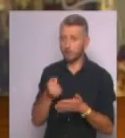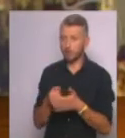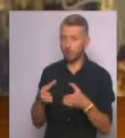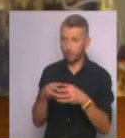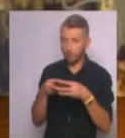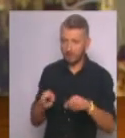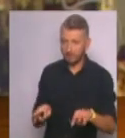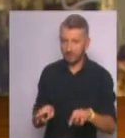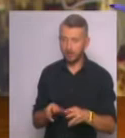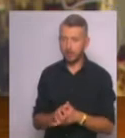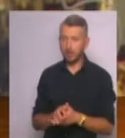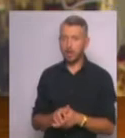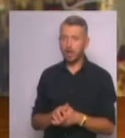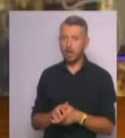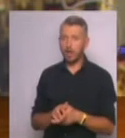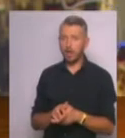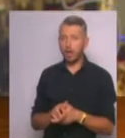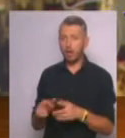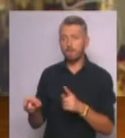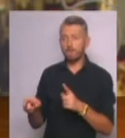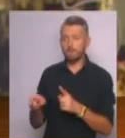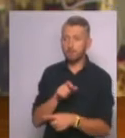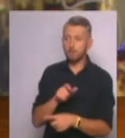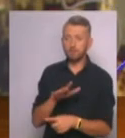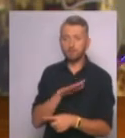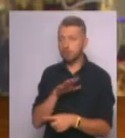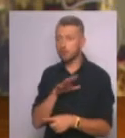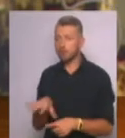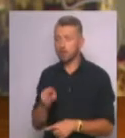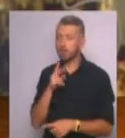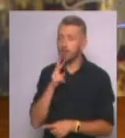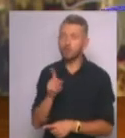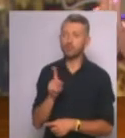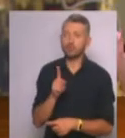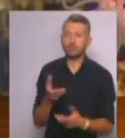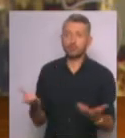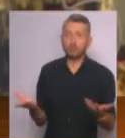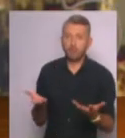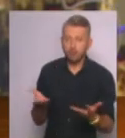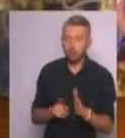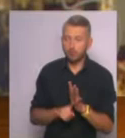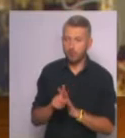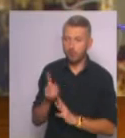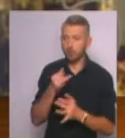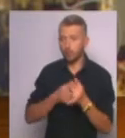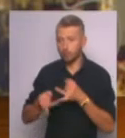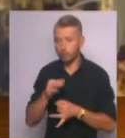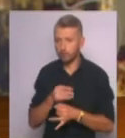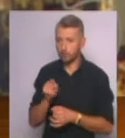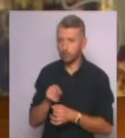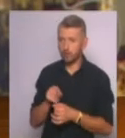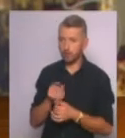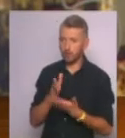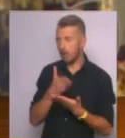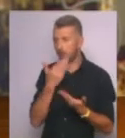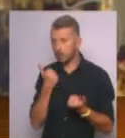міністрів. Чи була хоч якась реакція, і чи бачите ви, що десь якимось чином починаються розмови з приводу цього? Чи бачите, що